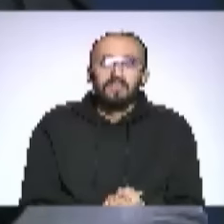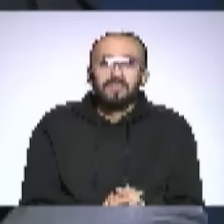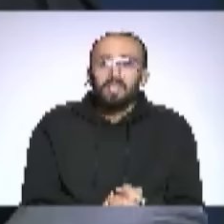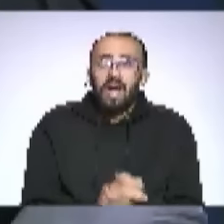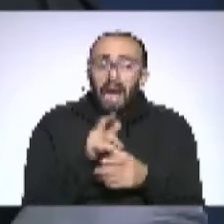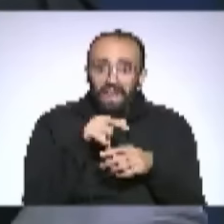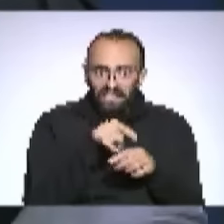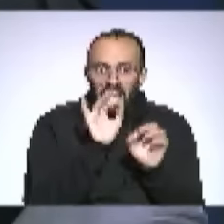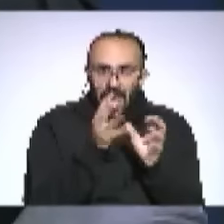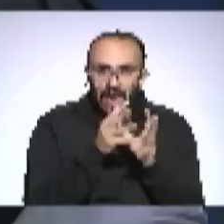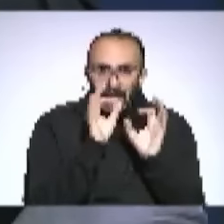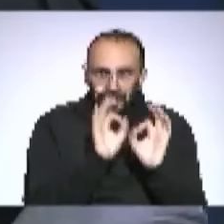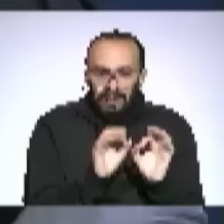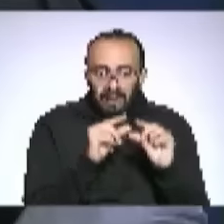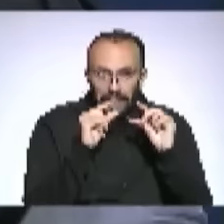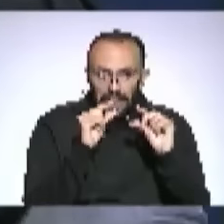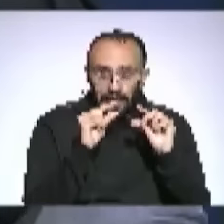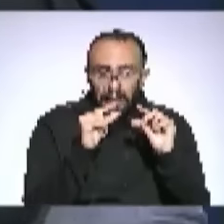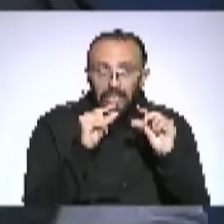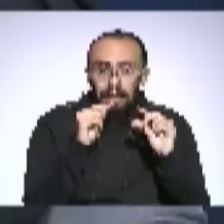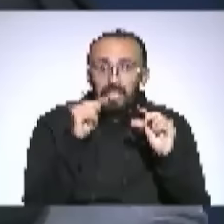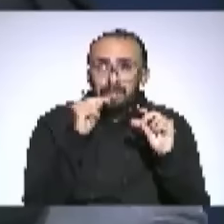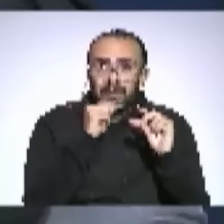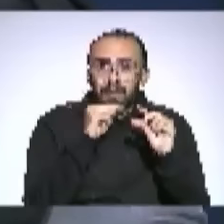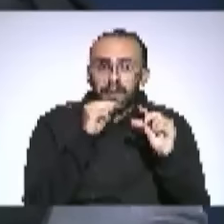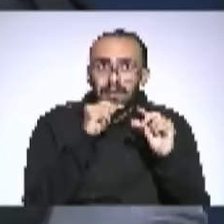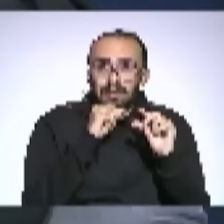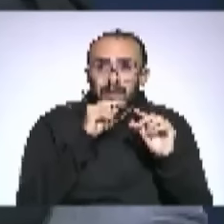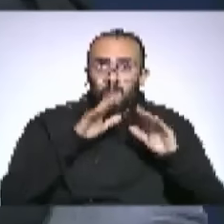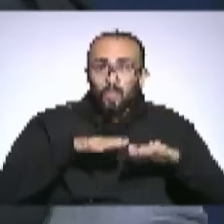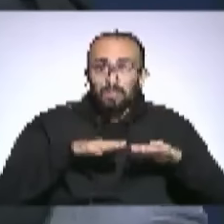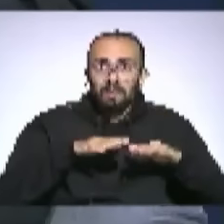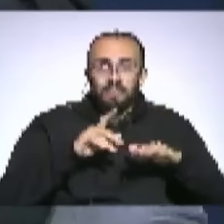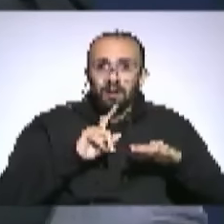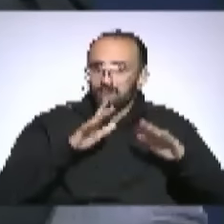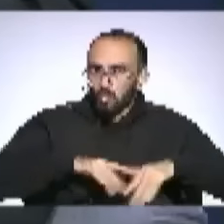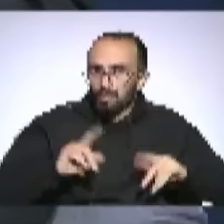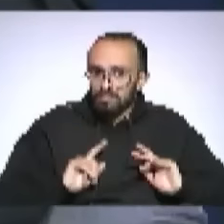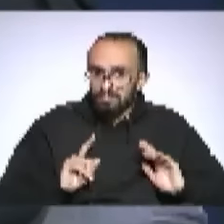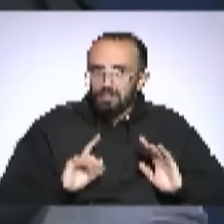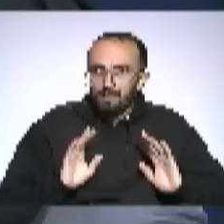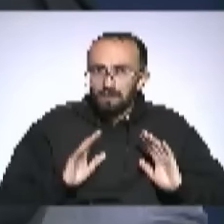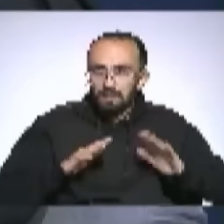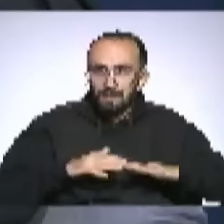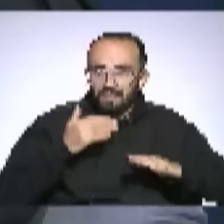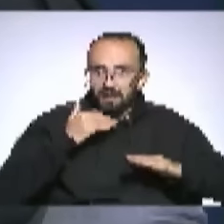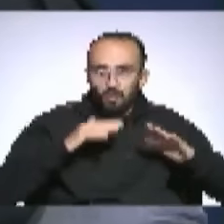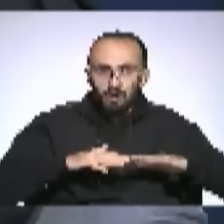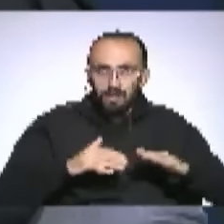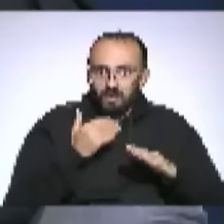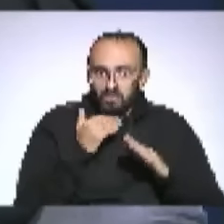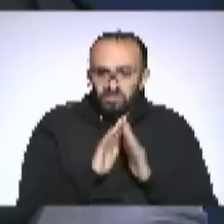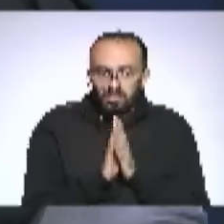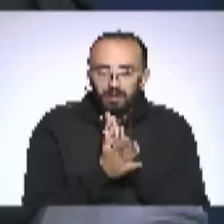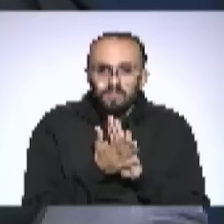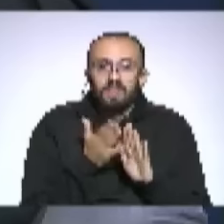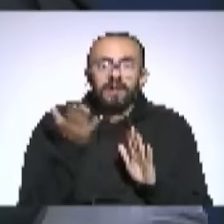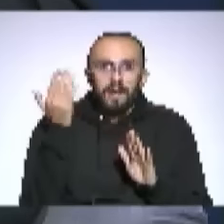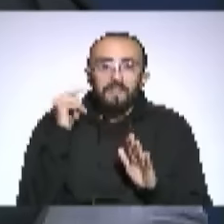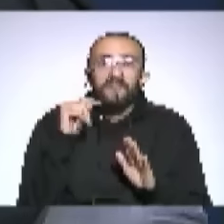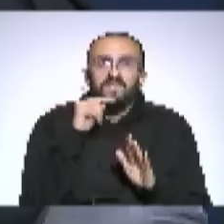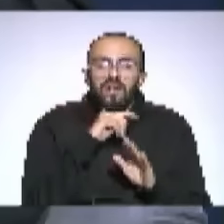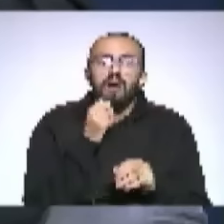اكدت لك وجود سيده ولا وجود سيده ميمه في البيت لا مش مقيمه ما فيش حد مقيم طيب تؤكد ان